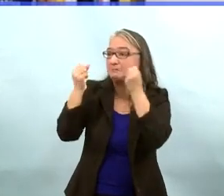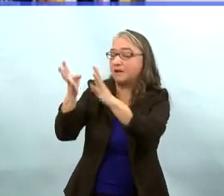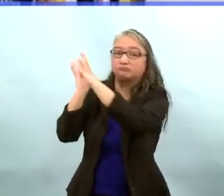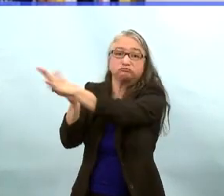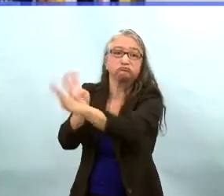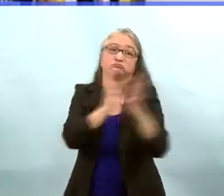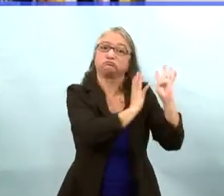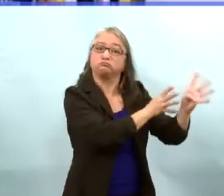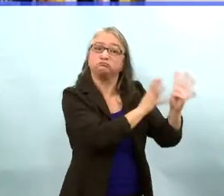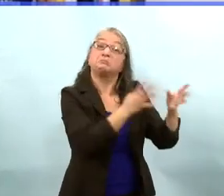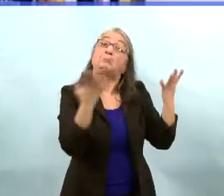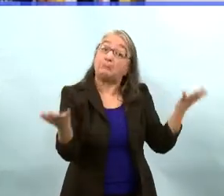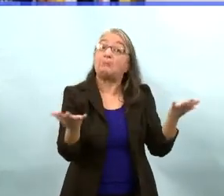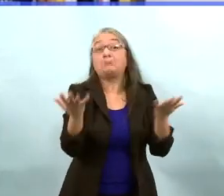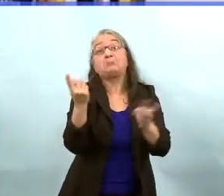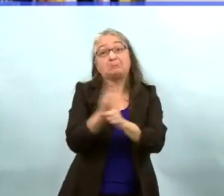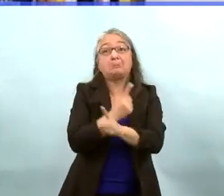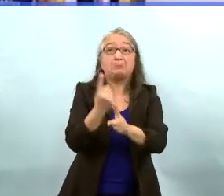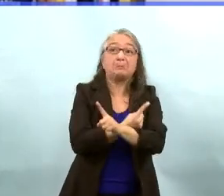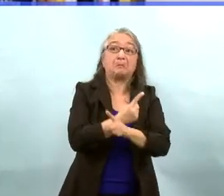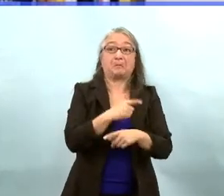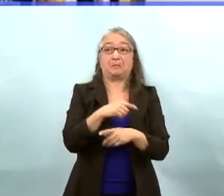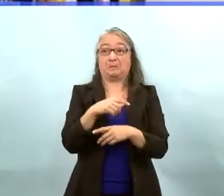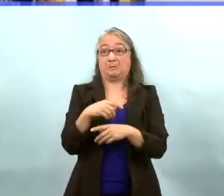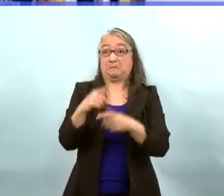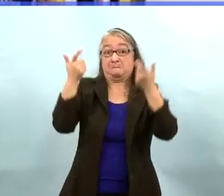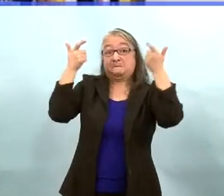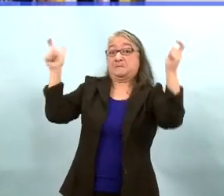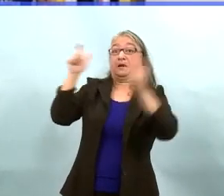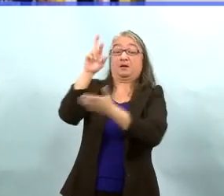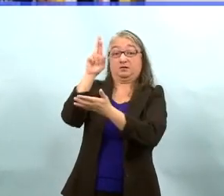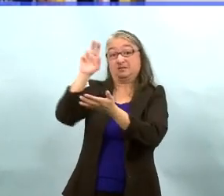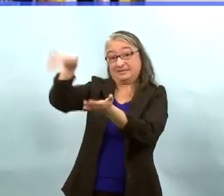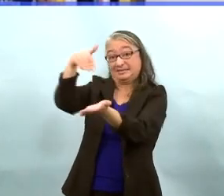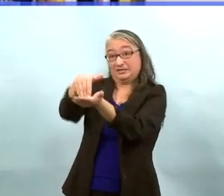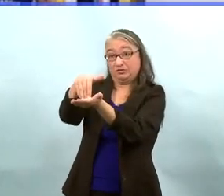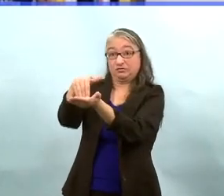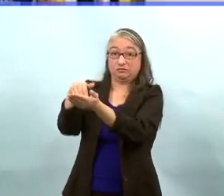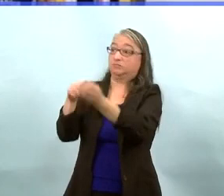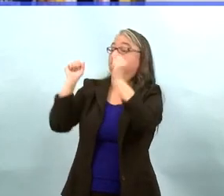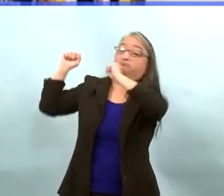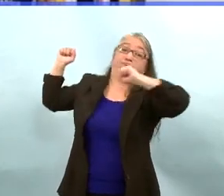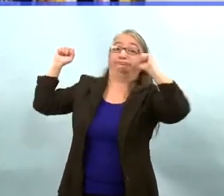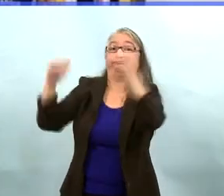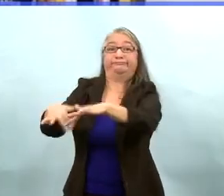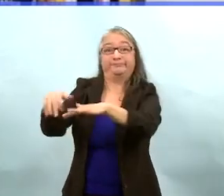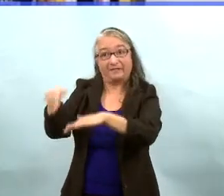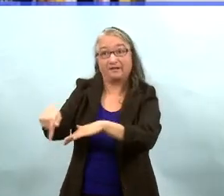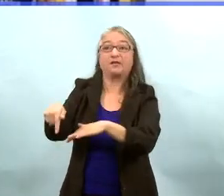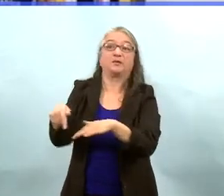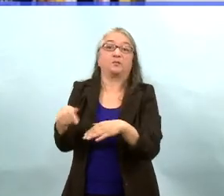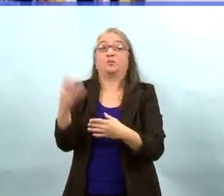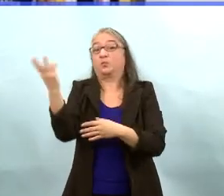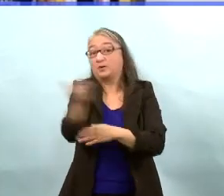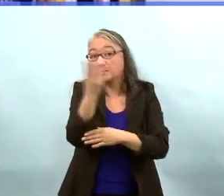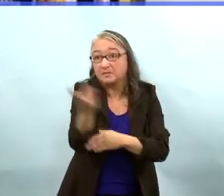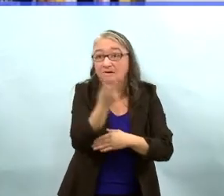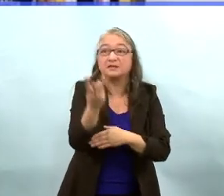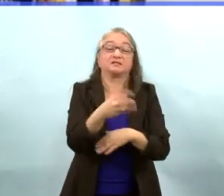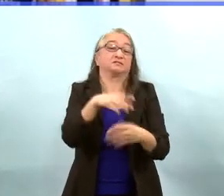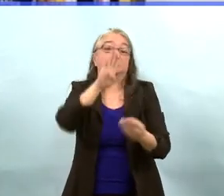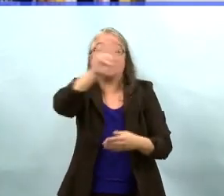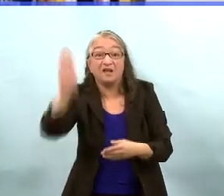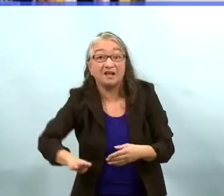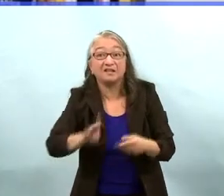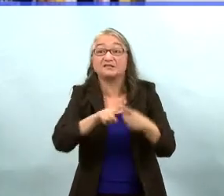d'options pour tout le monde. Donc, en temps réel, on essaie de s'adapter à cette nouvelle demande et de s'assurer que les gens ont toutes sortes